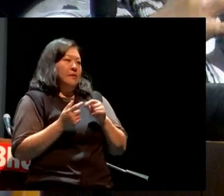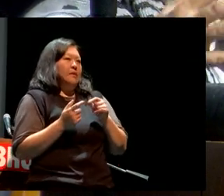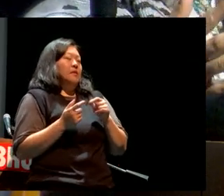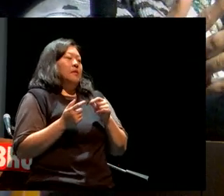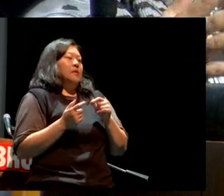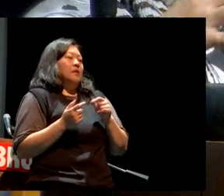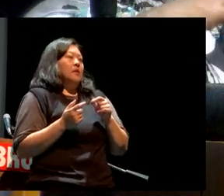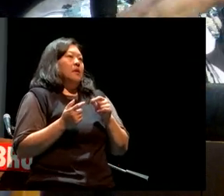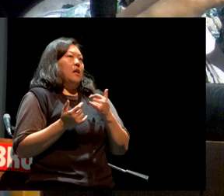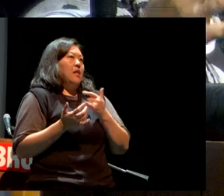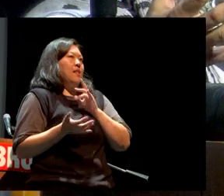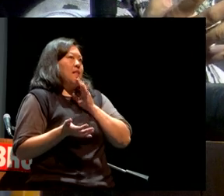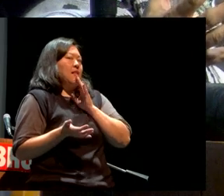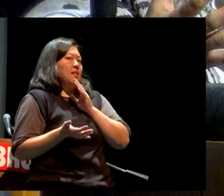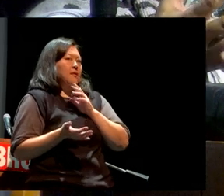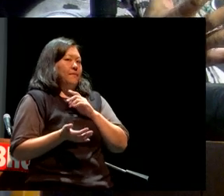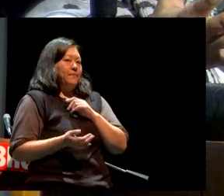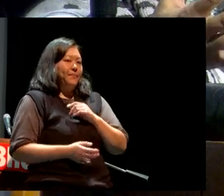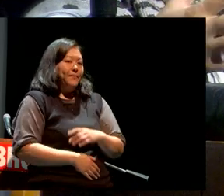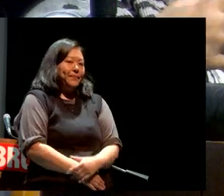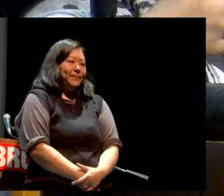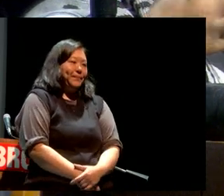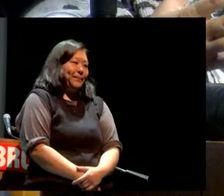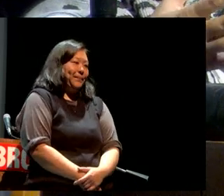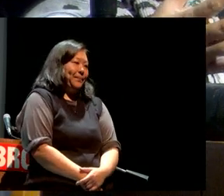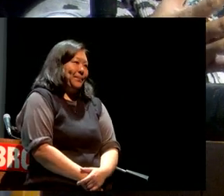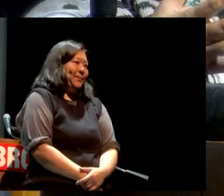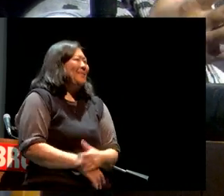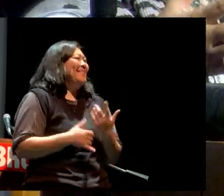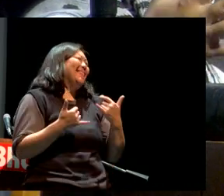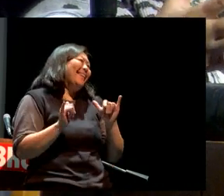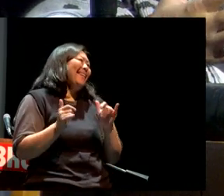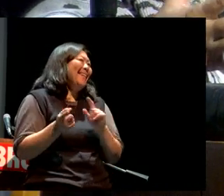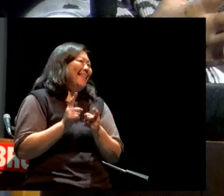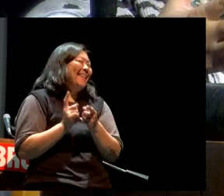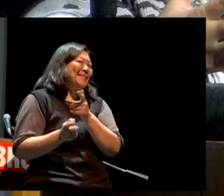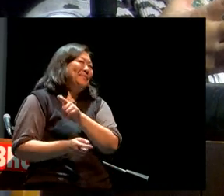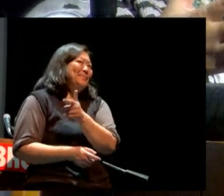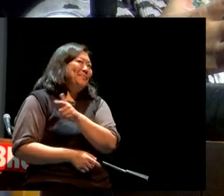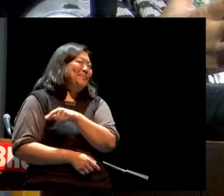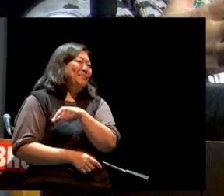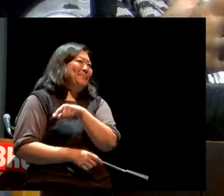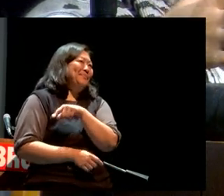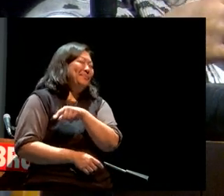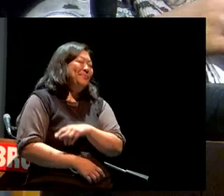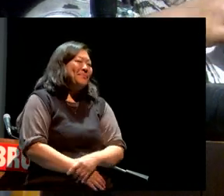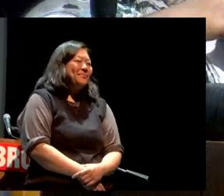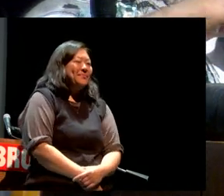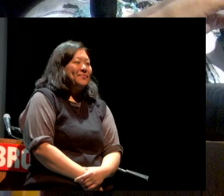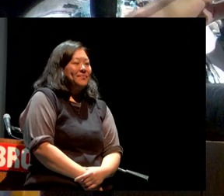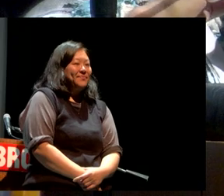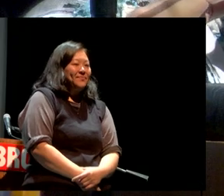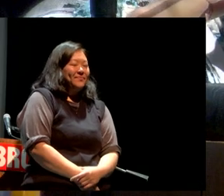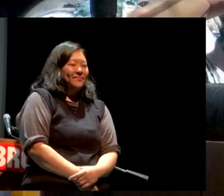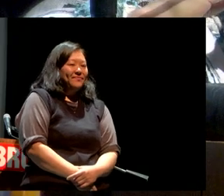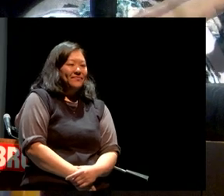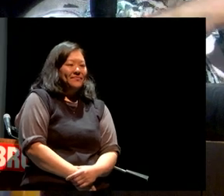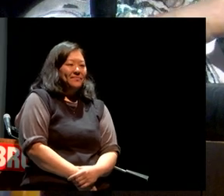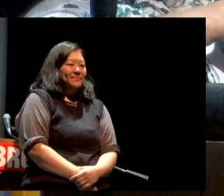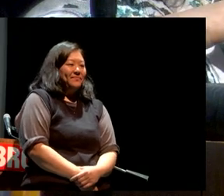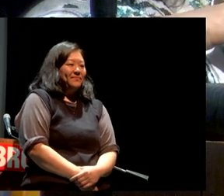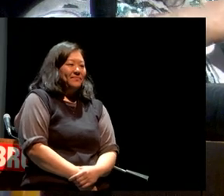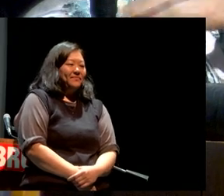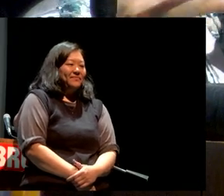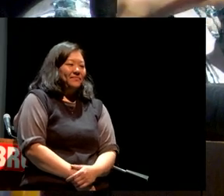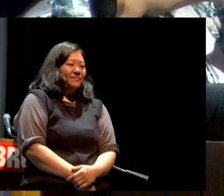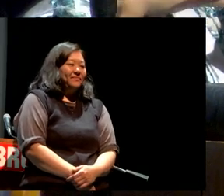全部それを貯めて1億円とか2億円で売ってる人がいるんですよ。それと同じように、もう30年後